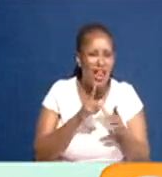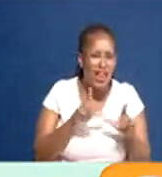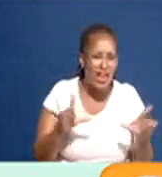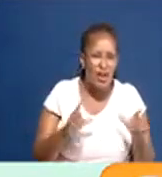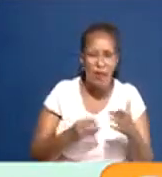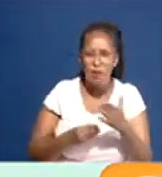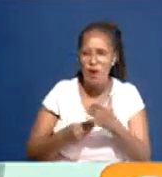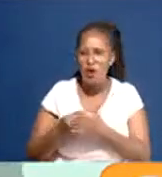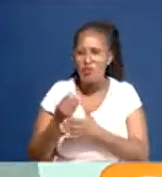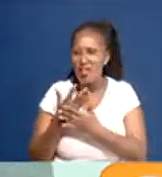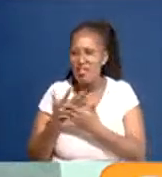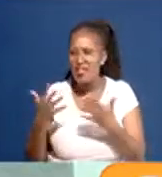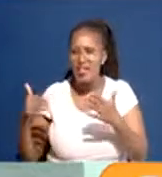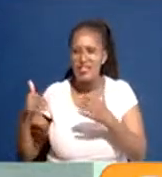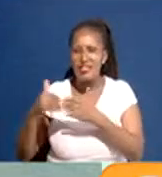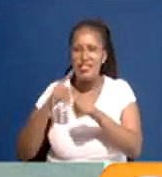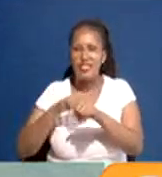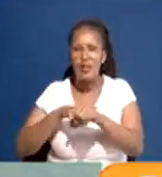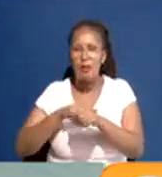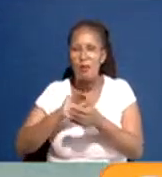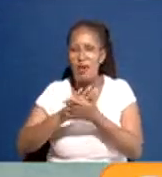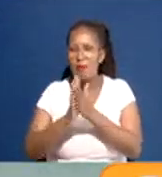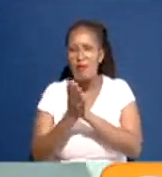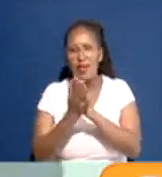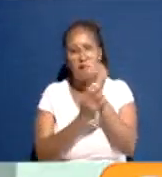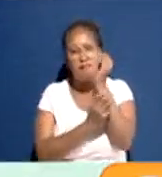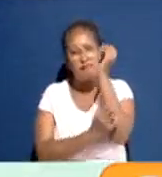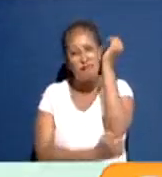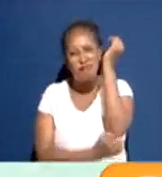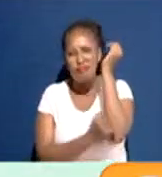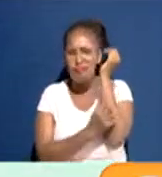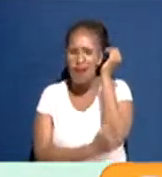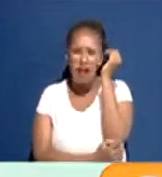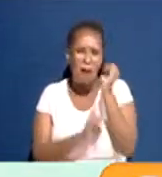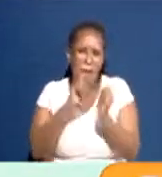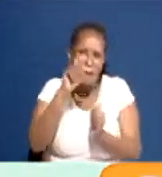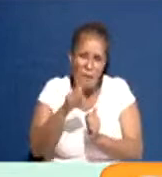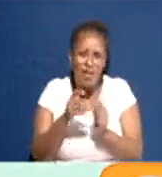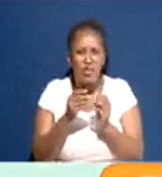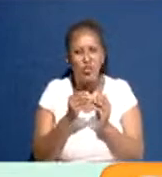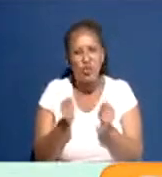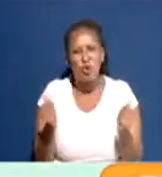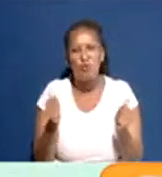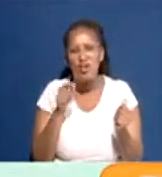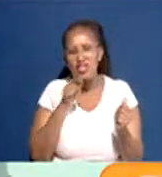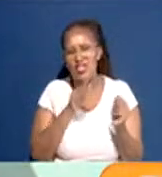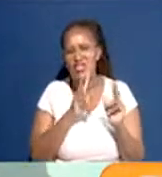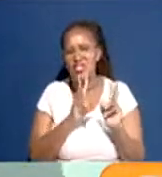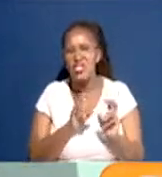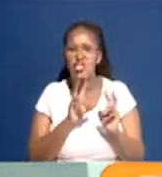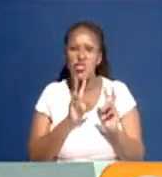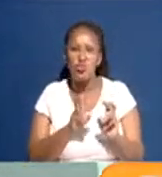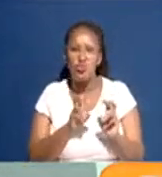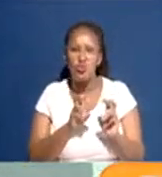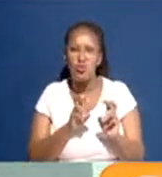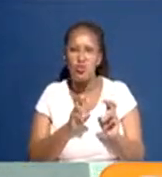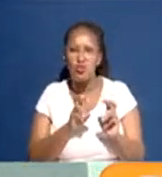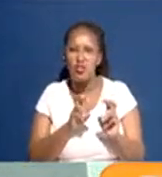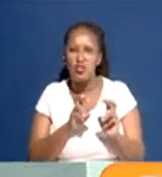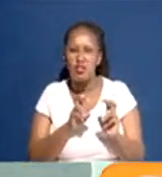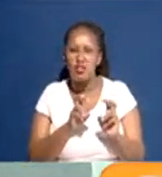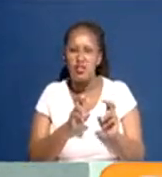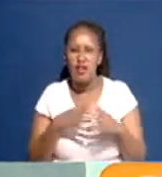property, and end up in poverty. And we must address ourselves to the issue